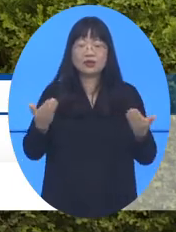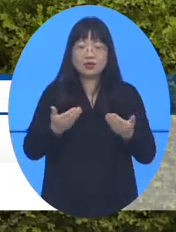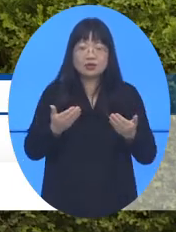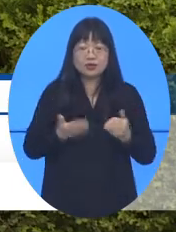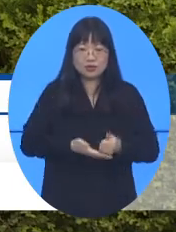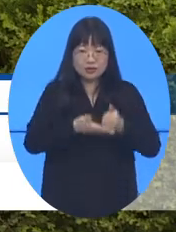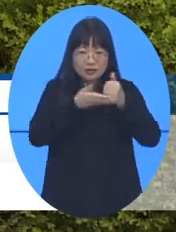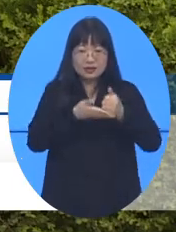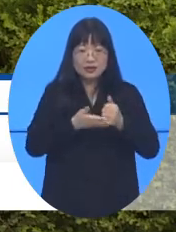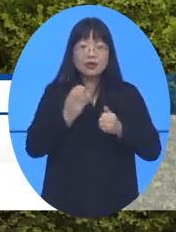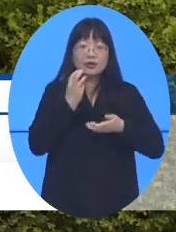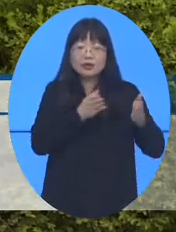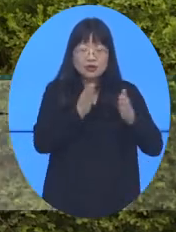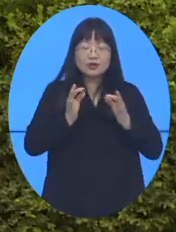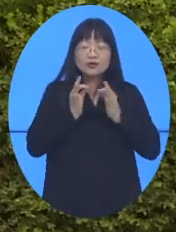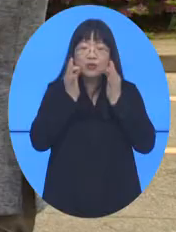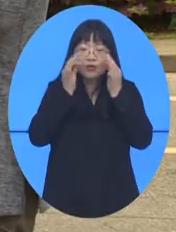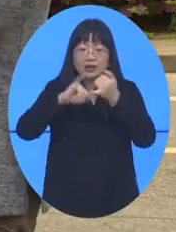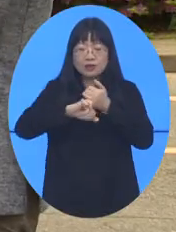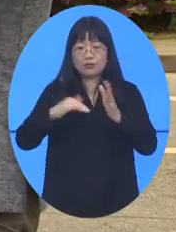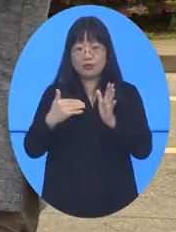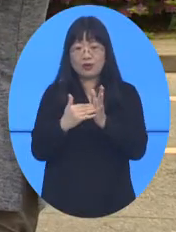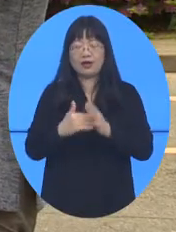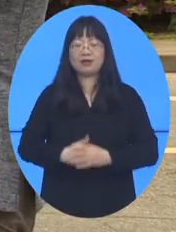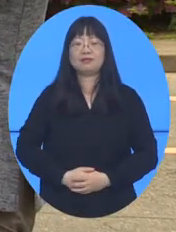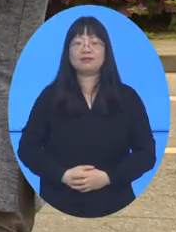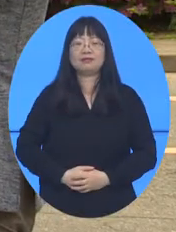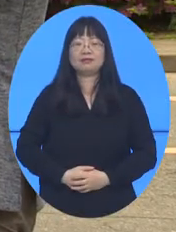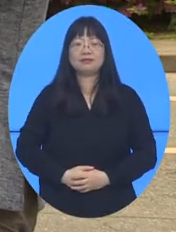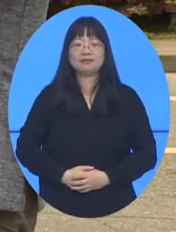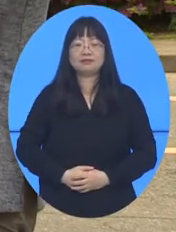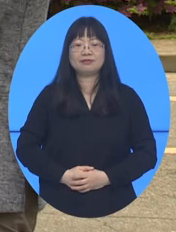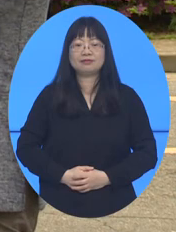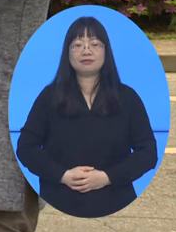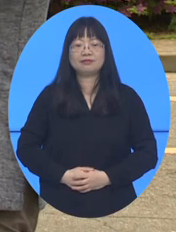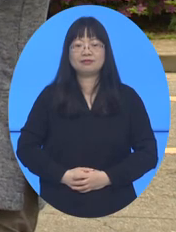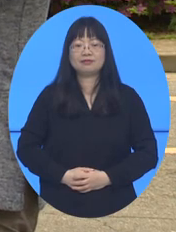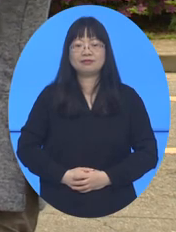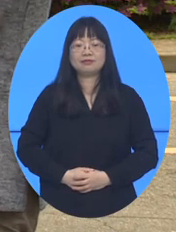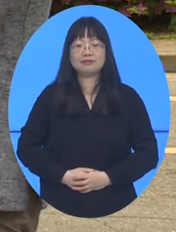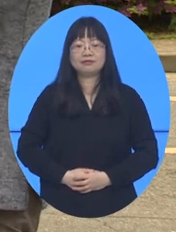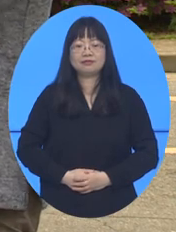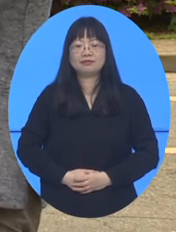존중받는 경기도가 될 수 있도록 최선을 다하겠습니다 경기 gtb 서문영입니다